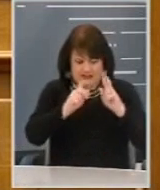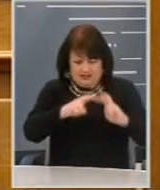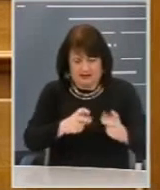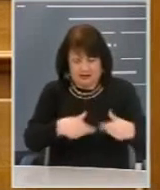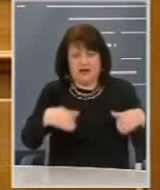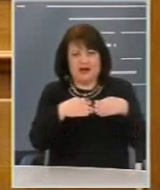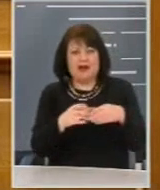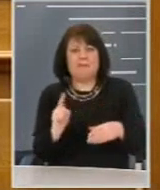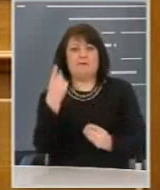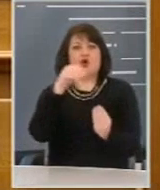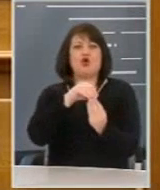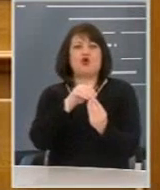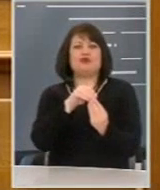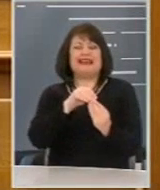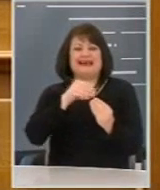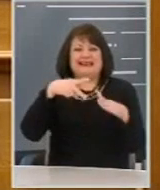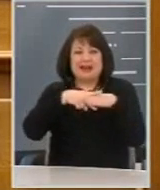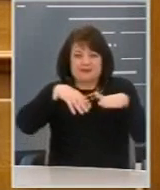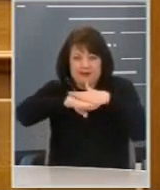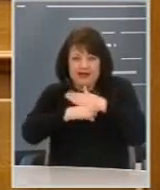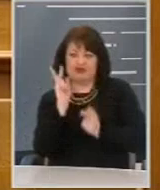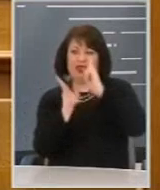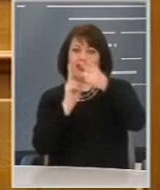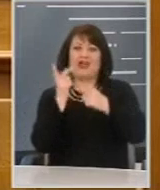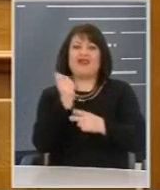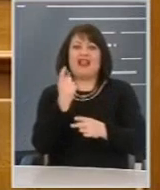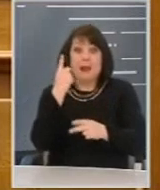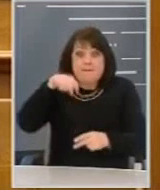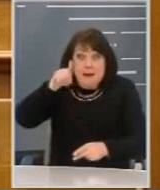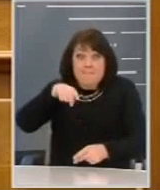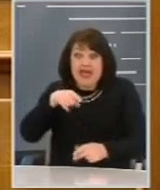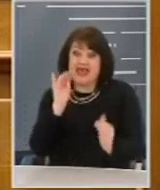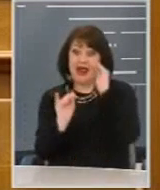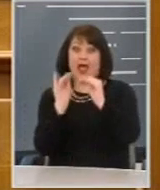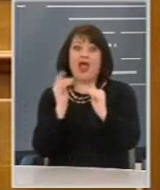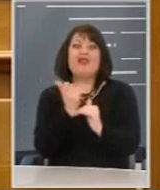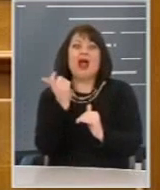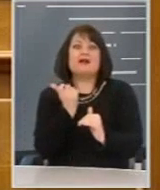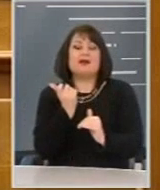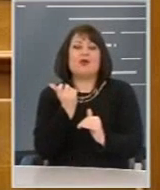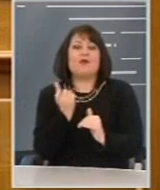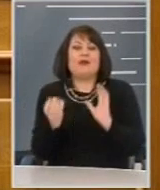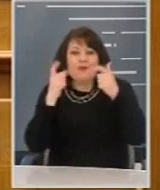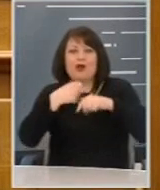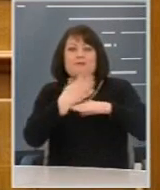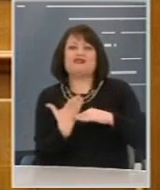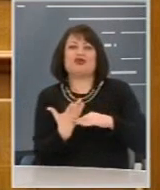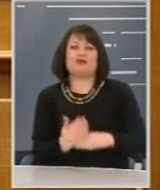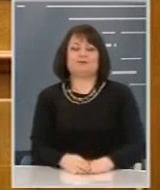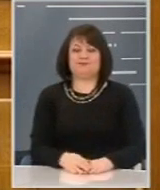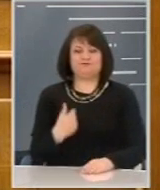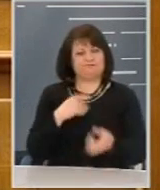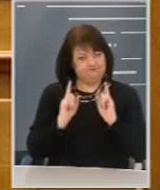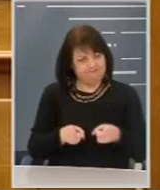1 τετάρτου η Τράπεζα Πειραιώς κατήγγειλε τα δάνεια Νέας Δημοκρατίας και ΠΑΣΟΚ. Μία μέρα μετά. Δεν είναι συμβολικό αυτό? Ότι 19 τετάρτου πήραμε